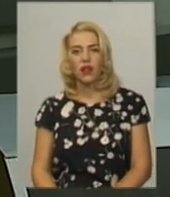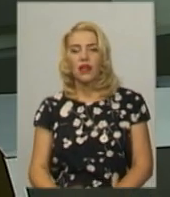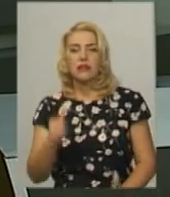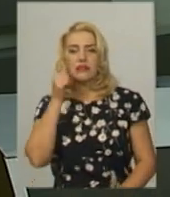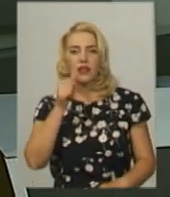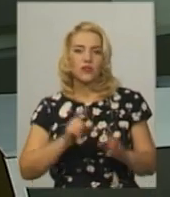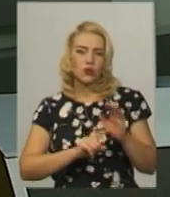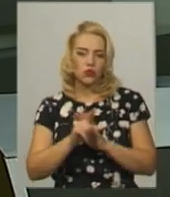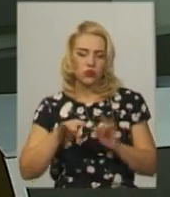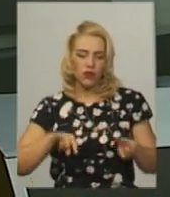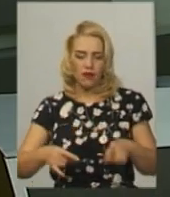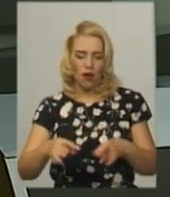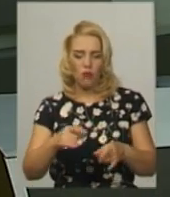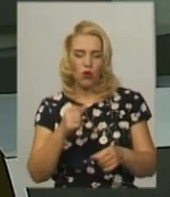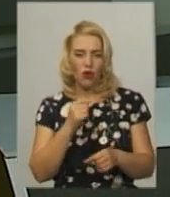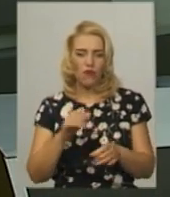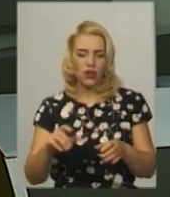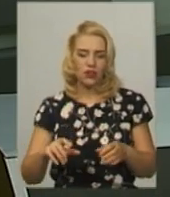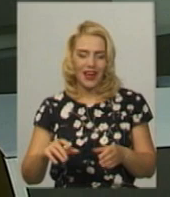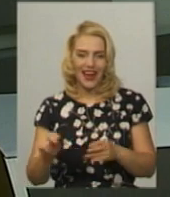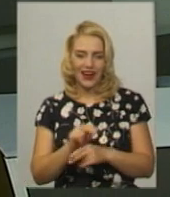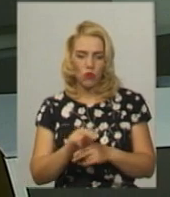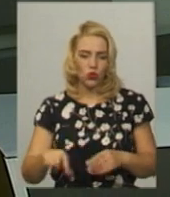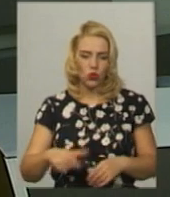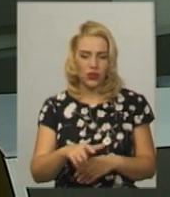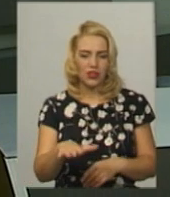Завтра розпочнуть ямковий ремонт дороги територіального значення